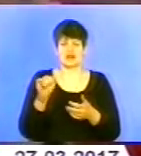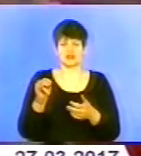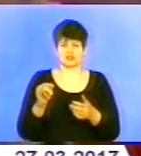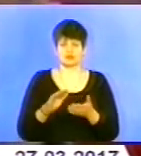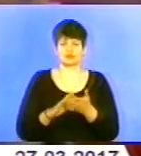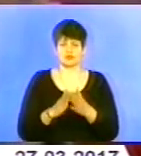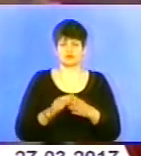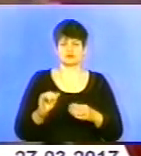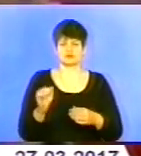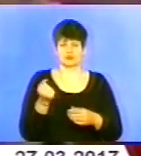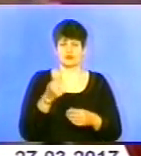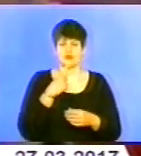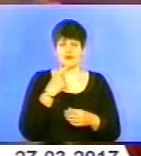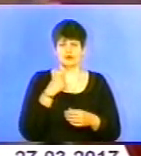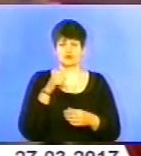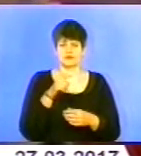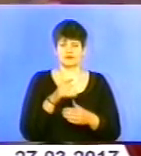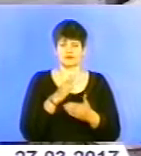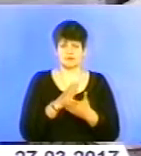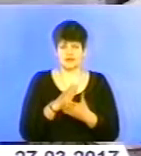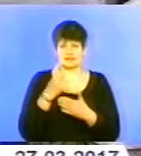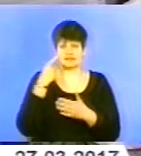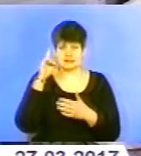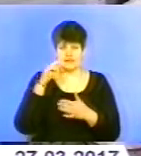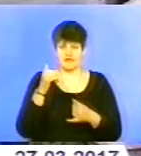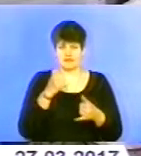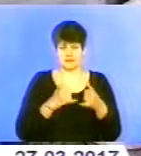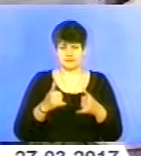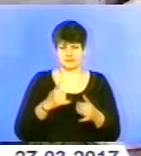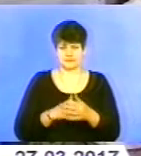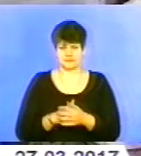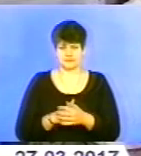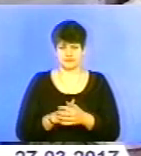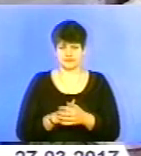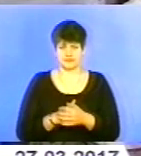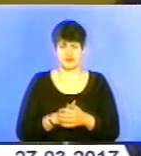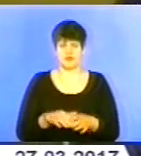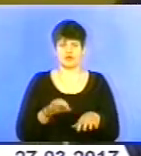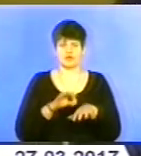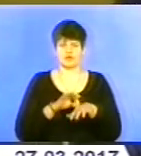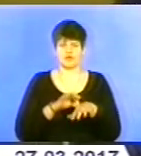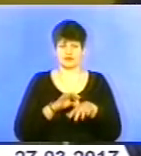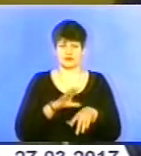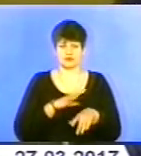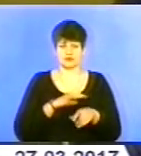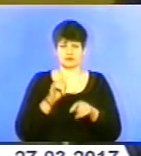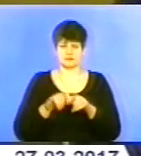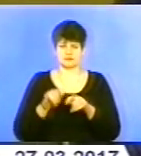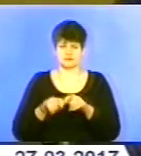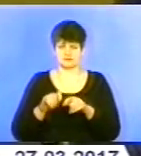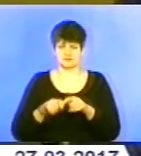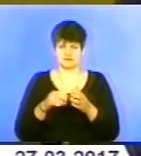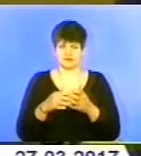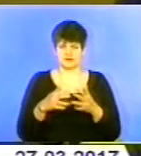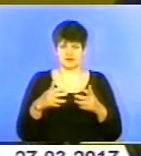товаришем. Правоохоронці кажуть, що молодик має певні знання у хімічній галузі. В ході проведення слідчих дій спільно з слідчим управлінням,